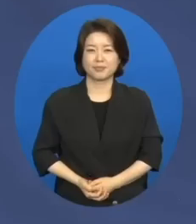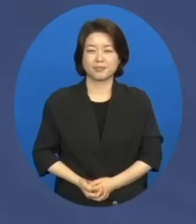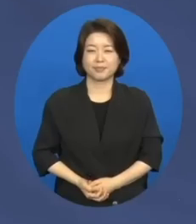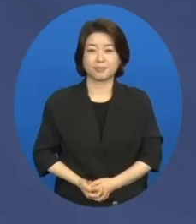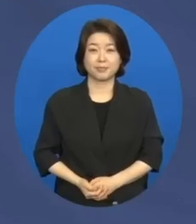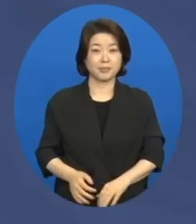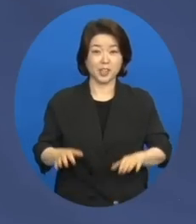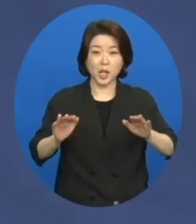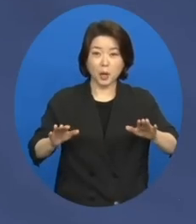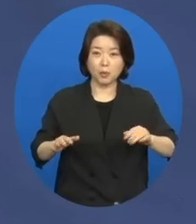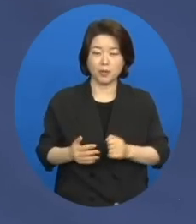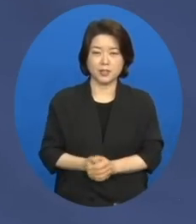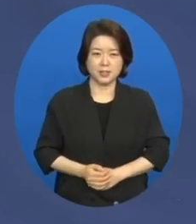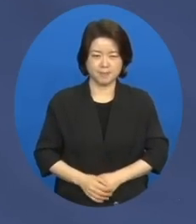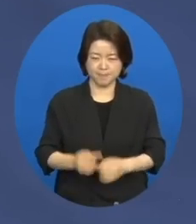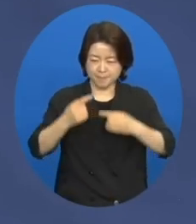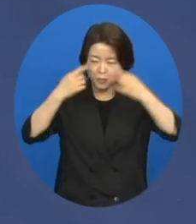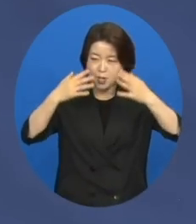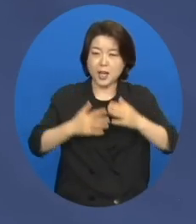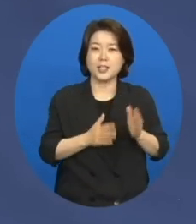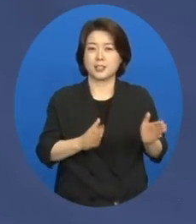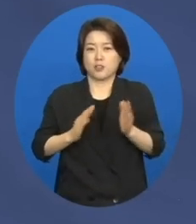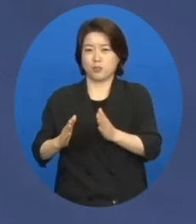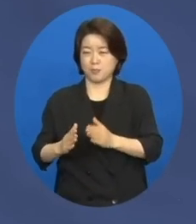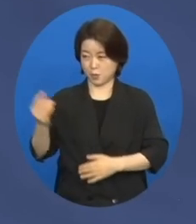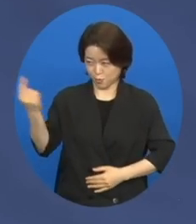아, 오늘 아주 단단히 준비를 하고 왔습니다.